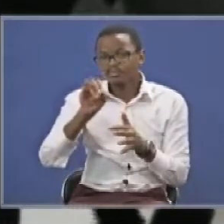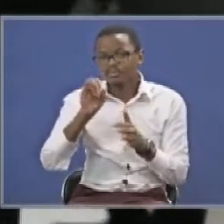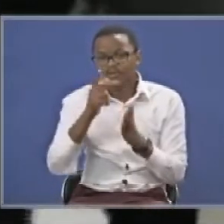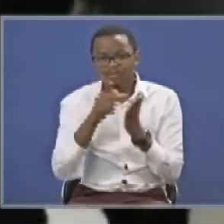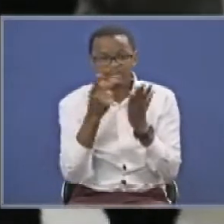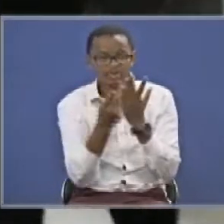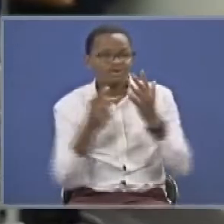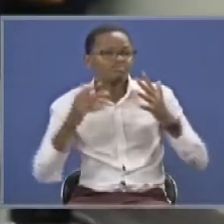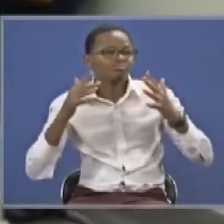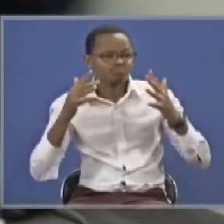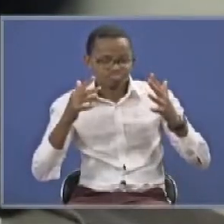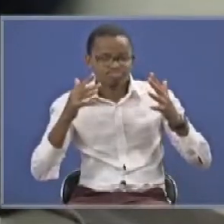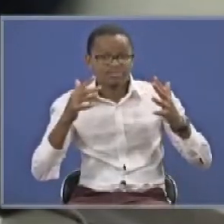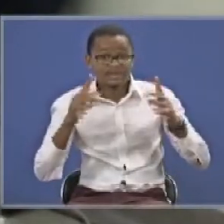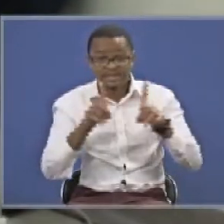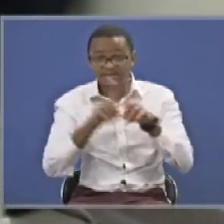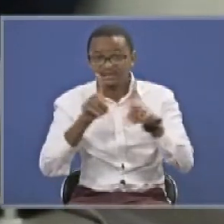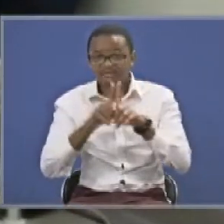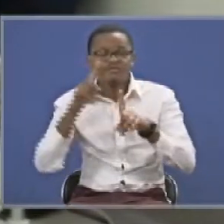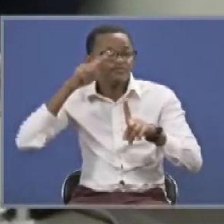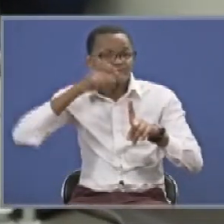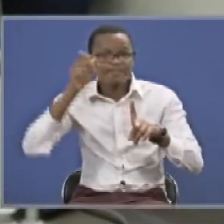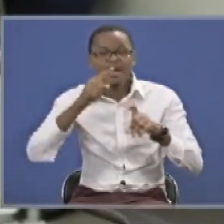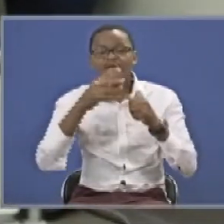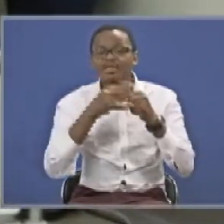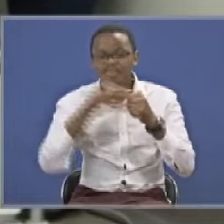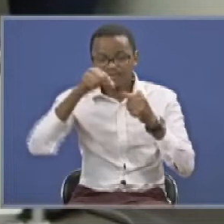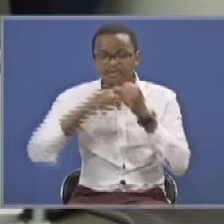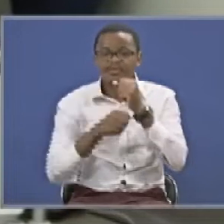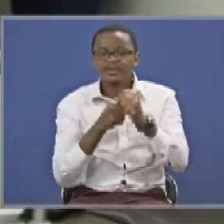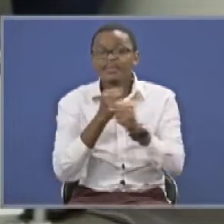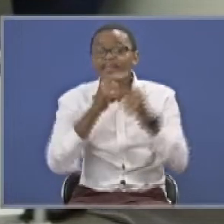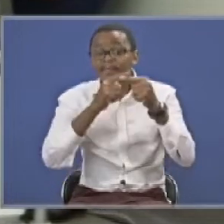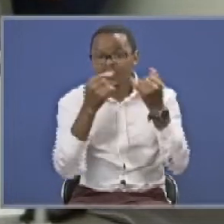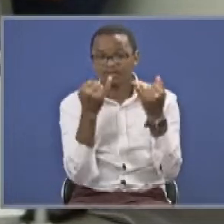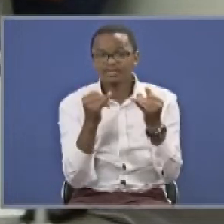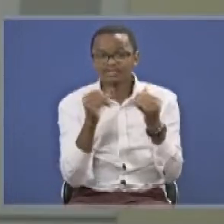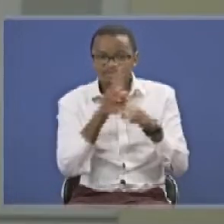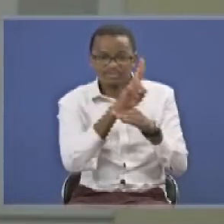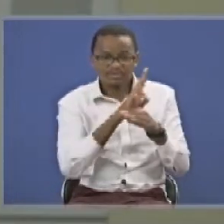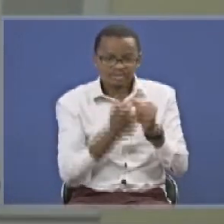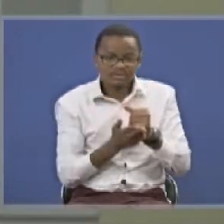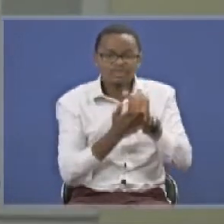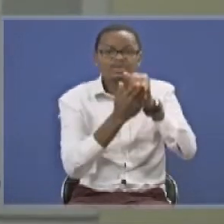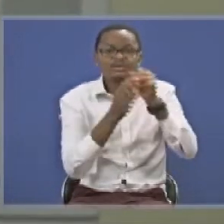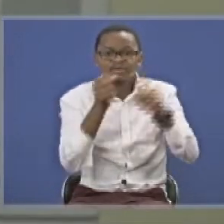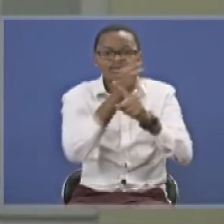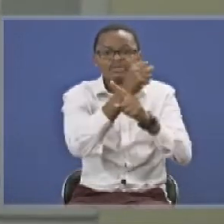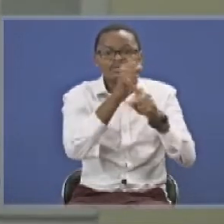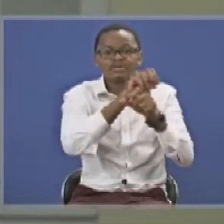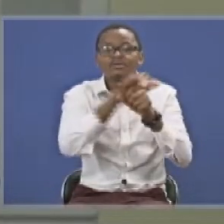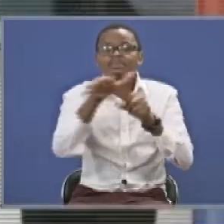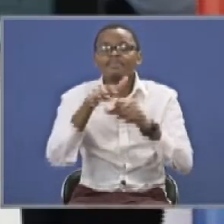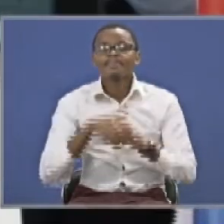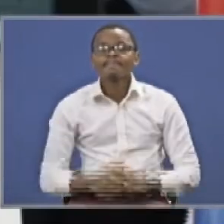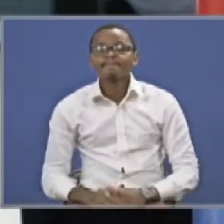mradi huo ulikuwa mkubwa zaidi na ambao ulistahili kukamilika mwezi wa 9 mwaka huu, lakini kwa sasa utatumika kusaidia katika vita dhidi ya